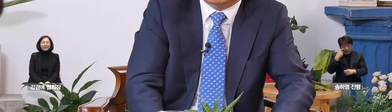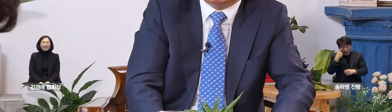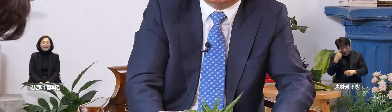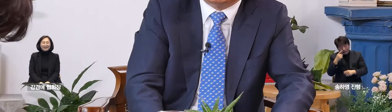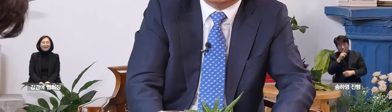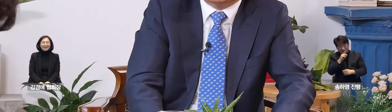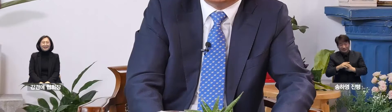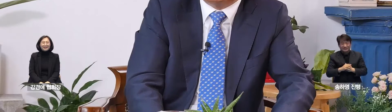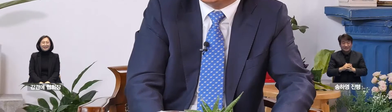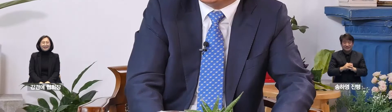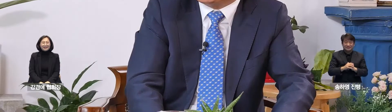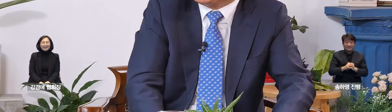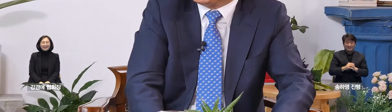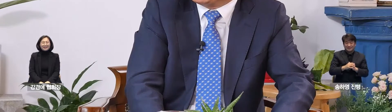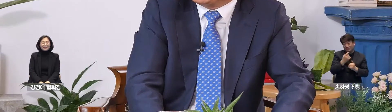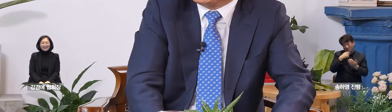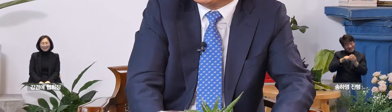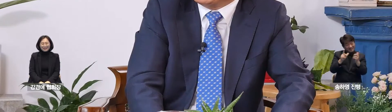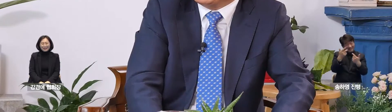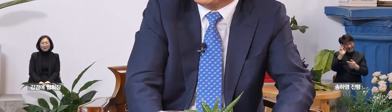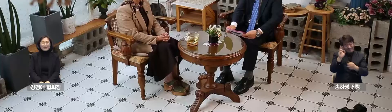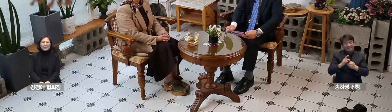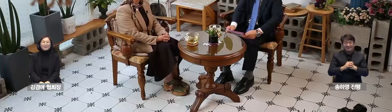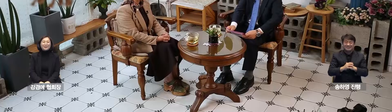해야 될 거 아니에요. 쉽지 않을 것 같아.